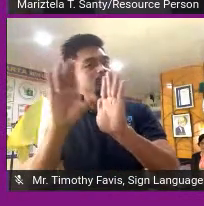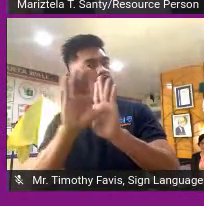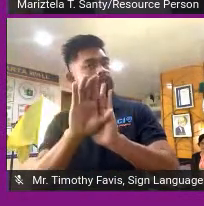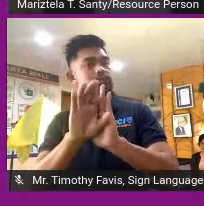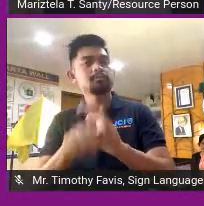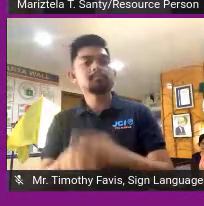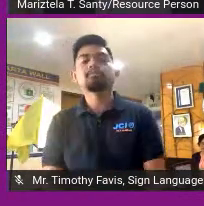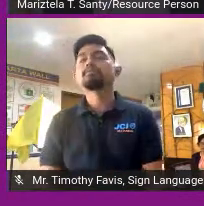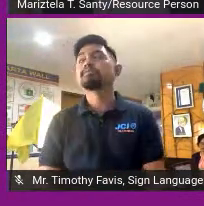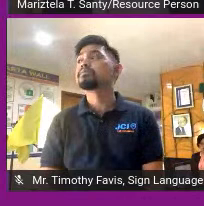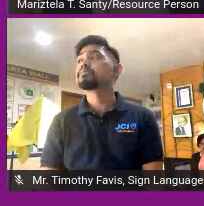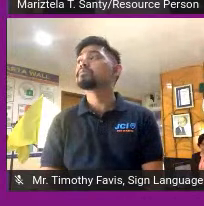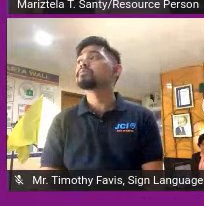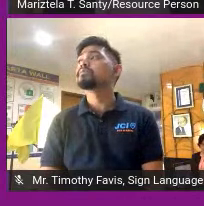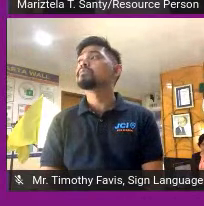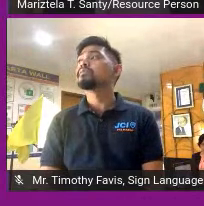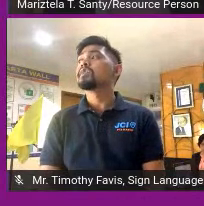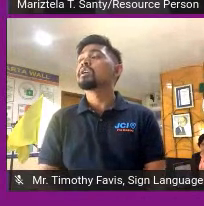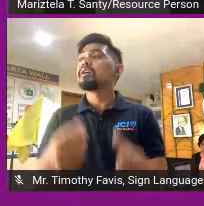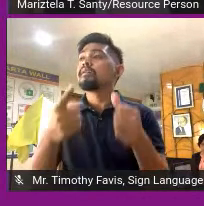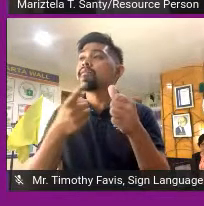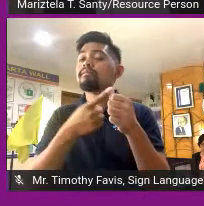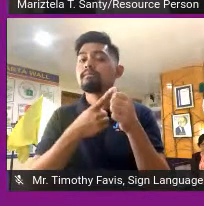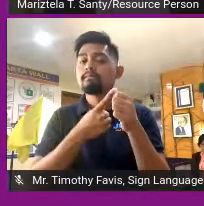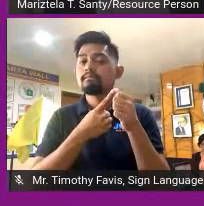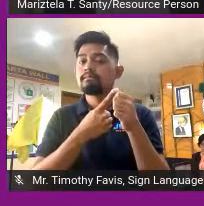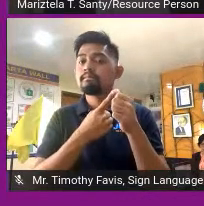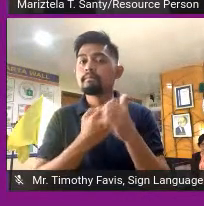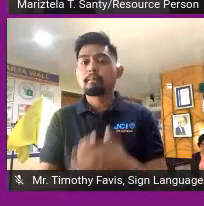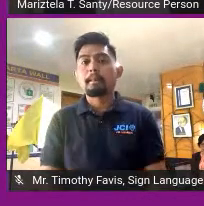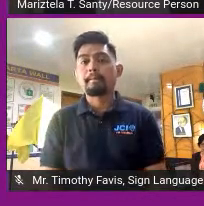Ang isa po itong